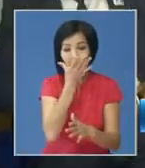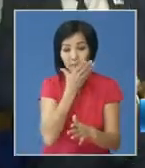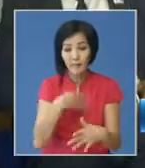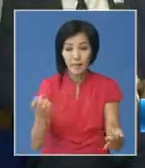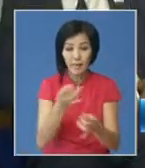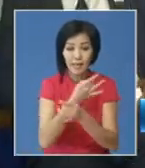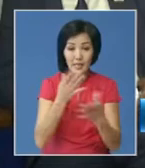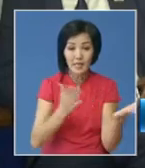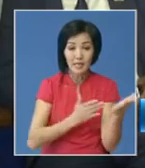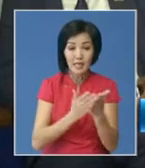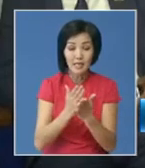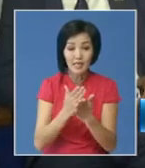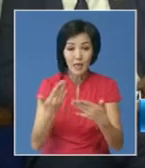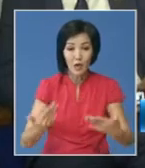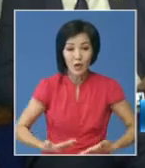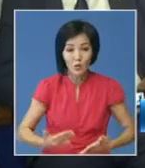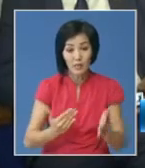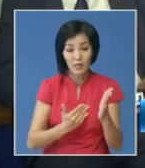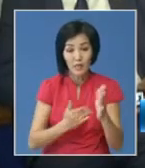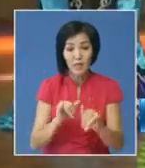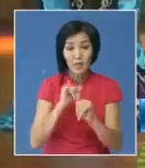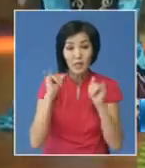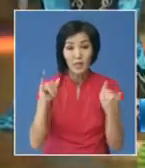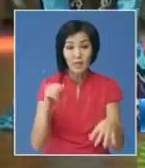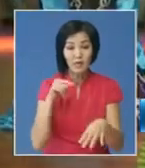мәдениет саласының әлеуеті көтеріліп қалғанын байқау қиын емес.